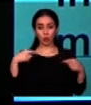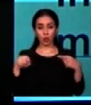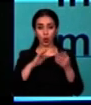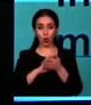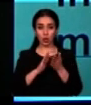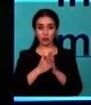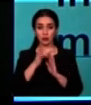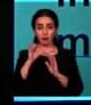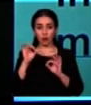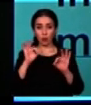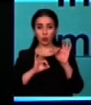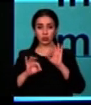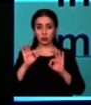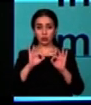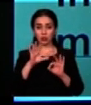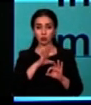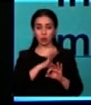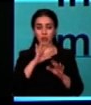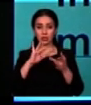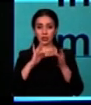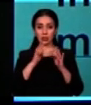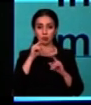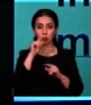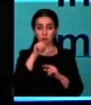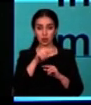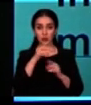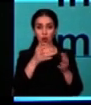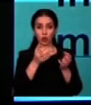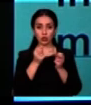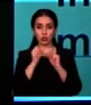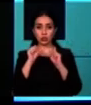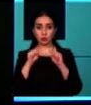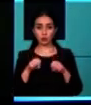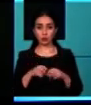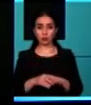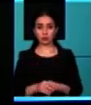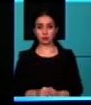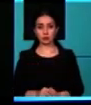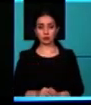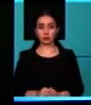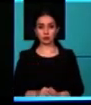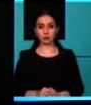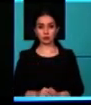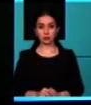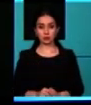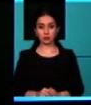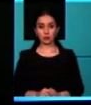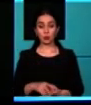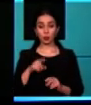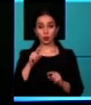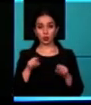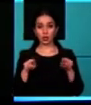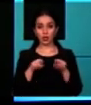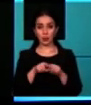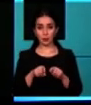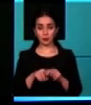мүмкін. Демәк, бұнда қам сахифада жойлашадыген расымланы сахифа